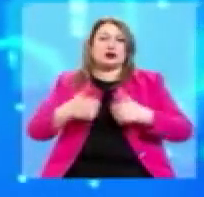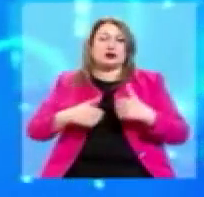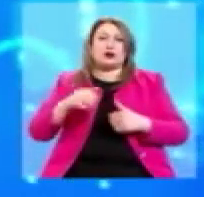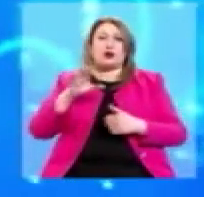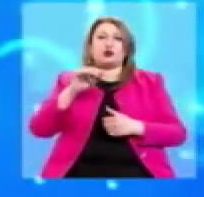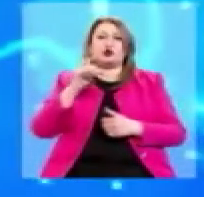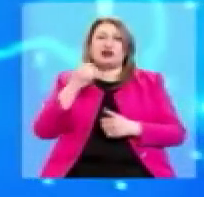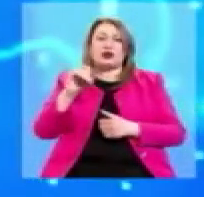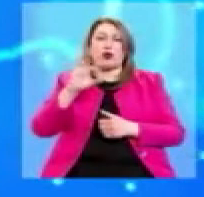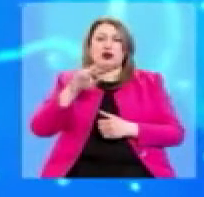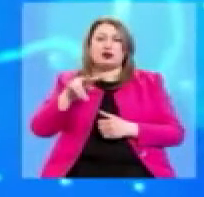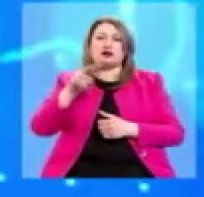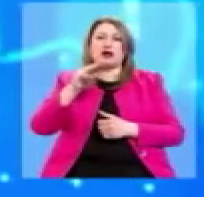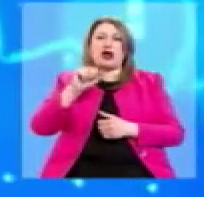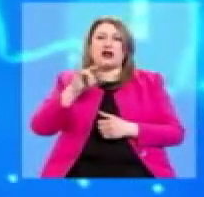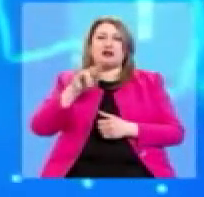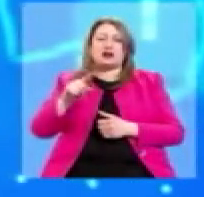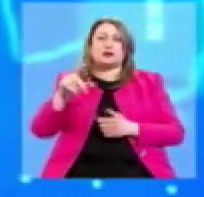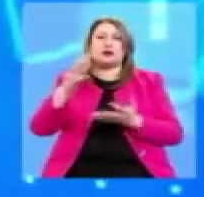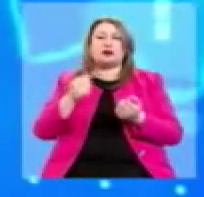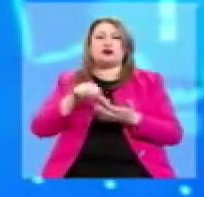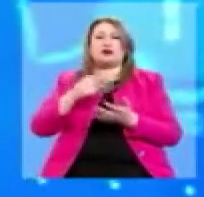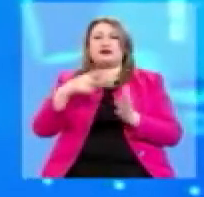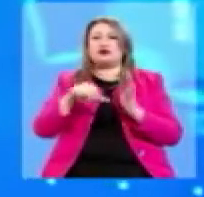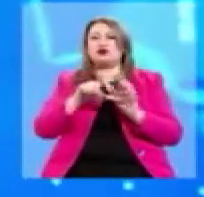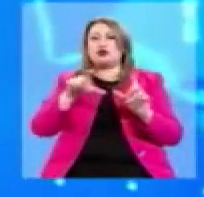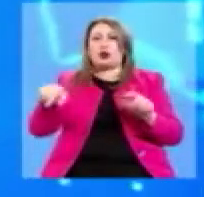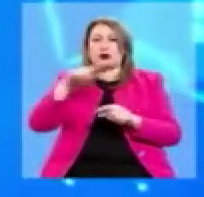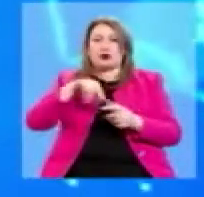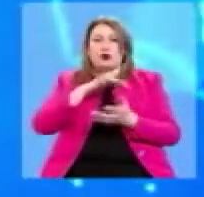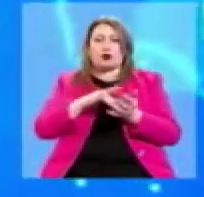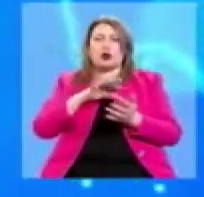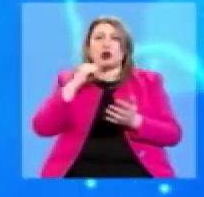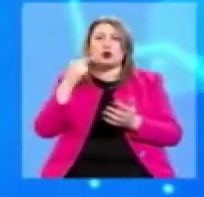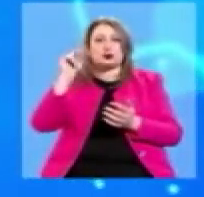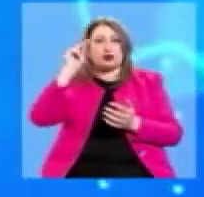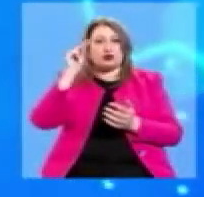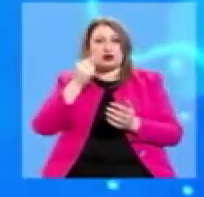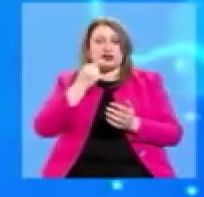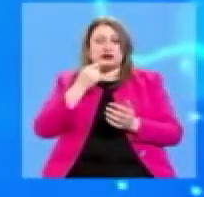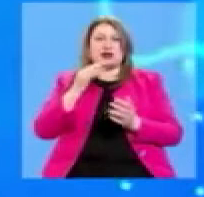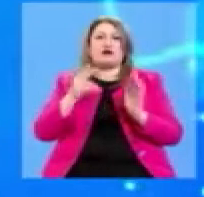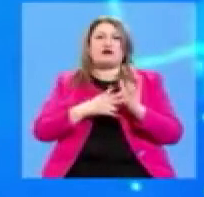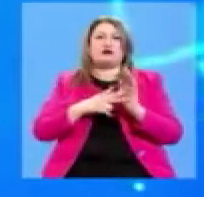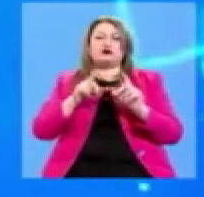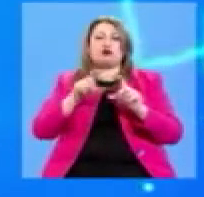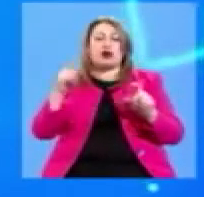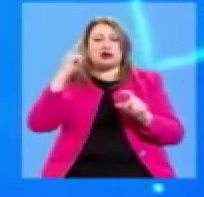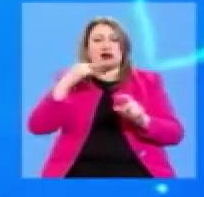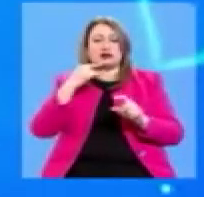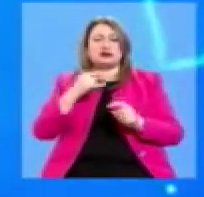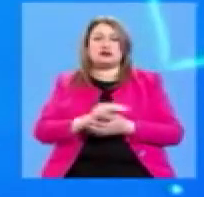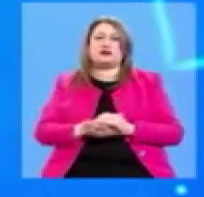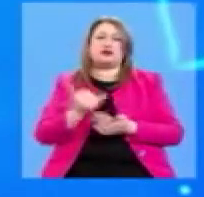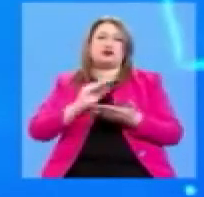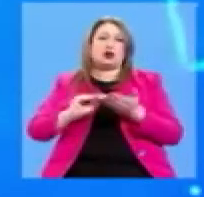ой аланы». В нем приняли участие ученики 26 школ города с русским языком обучения и 8 школ с казахским. Диана